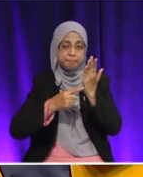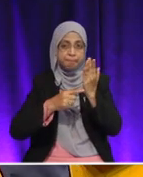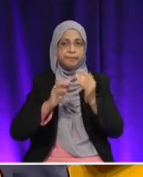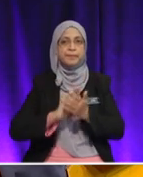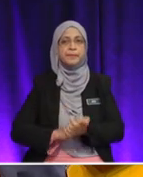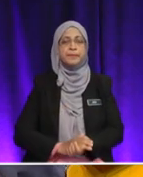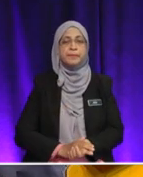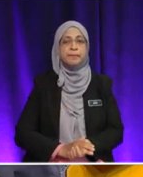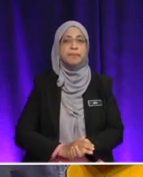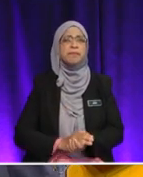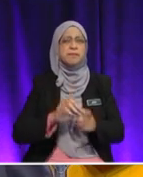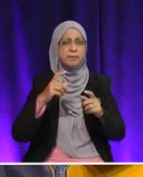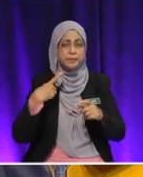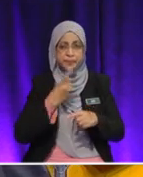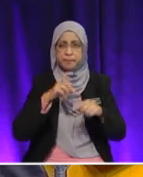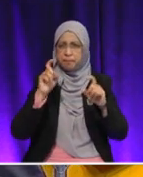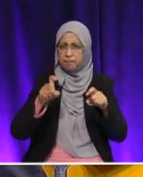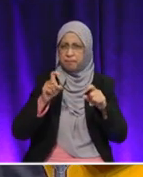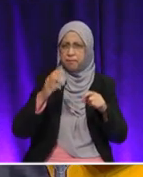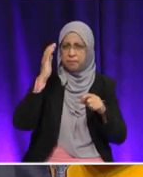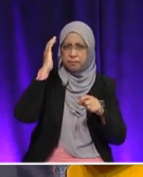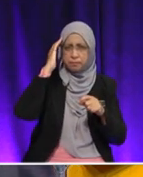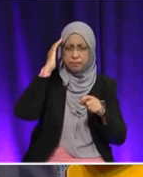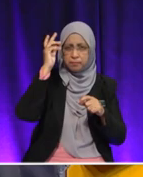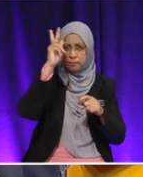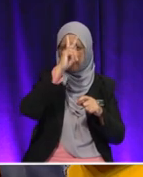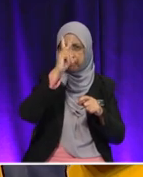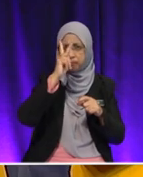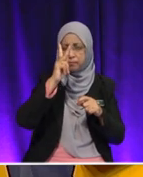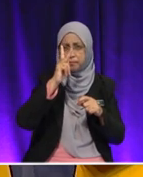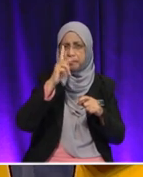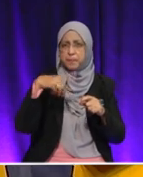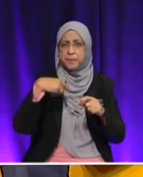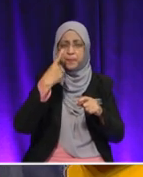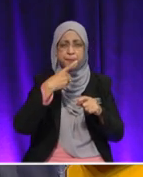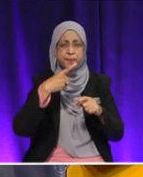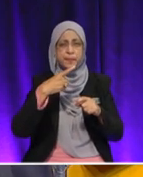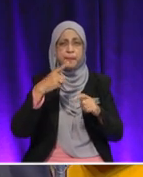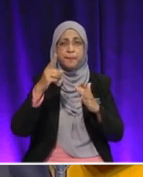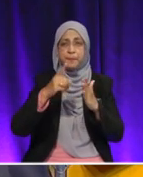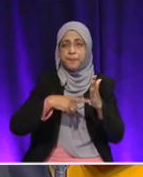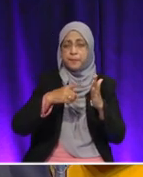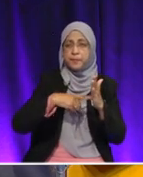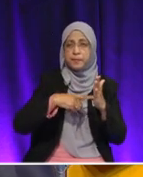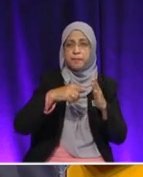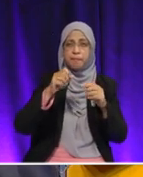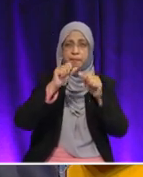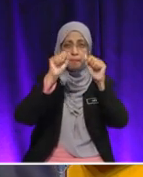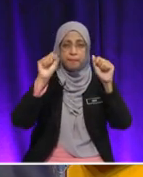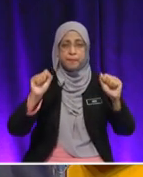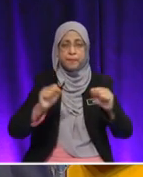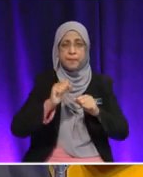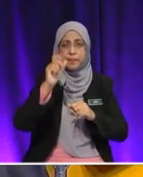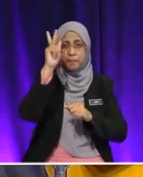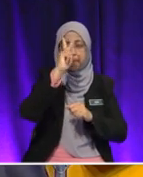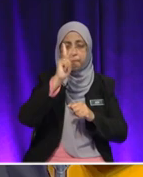dapat berjalan dengan lancar disinilah sebagai seorang warga negara kita perlu melibatkan diri